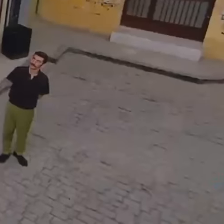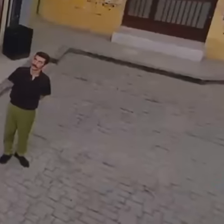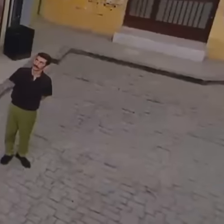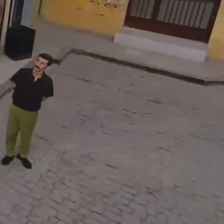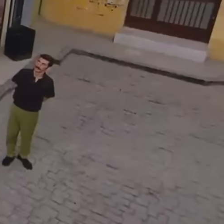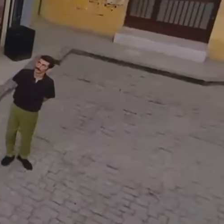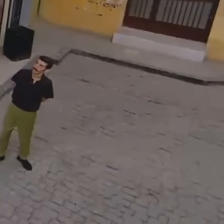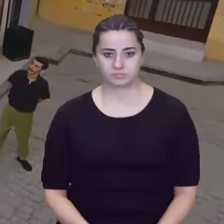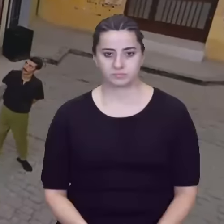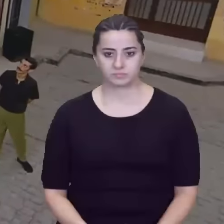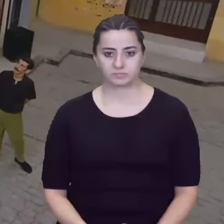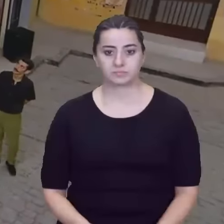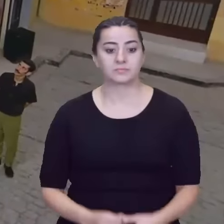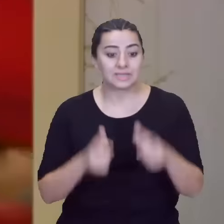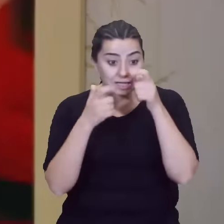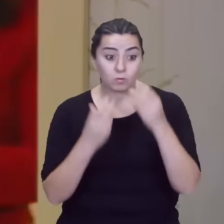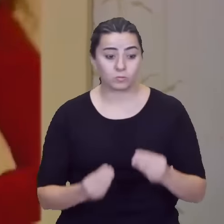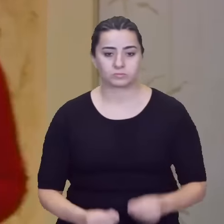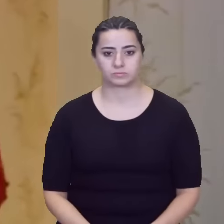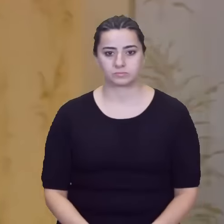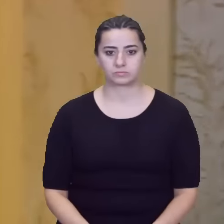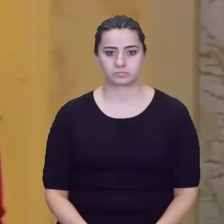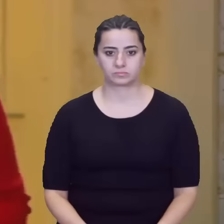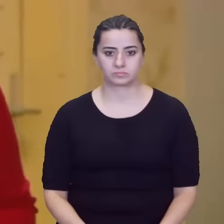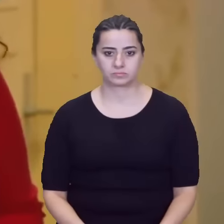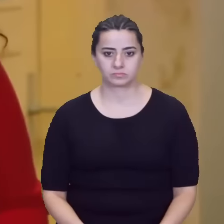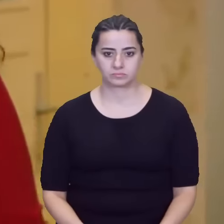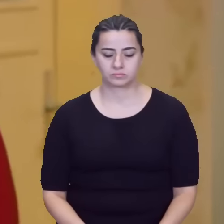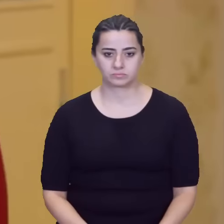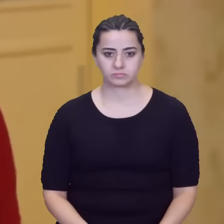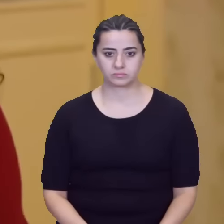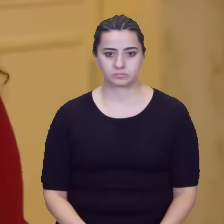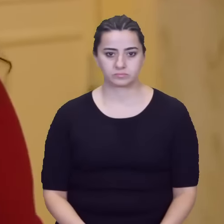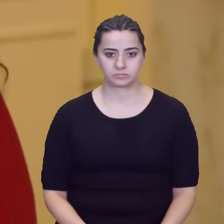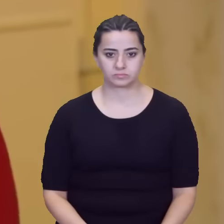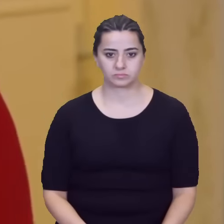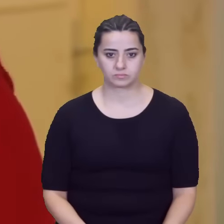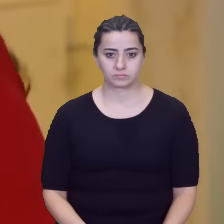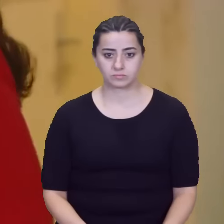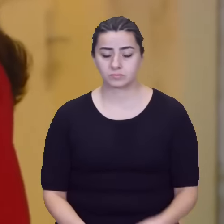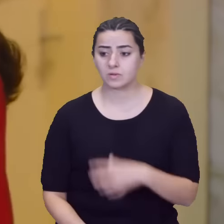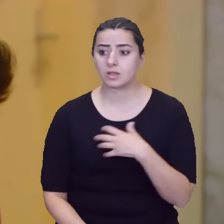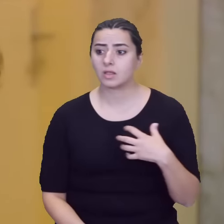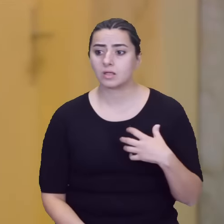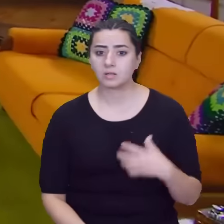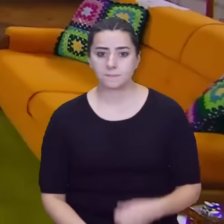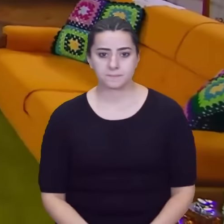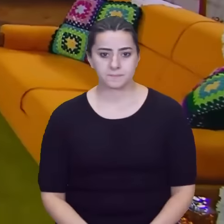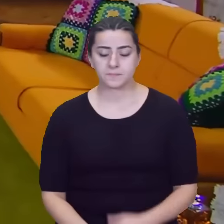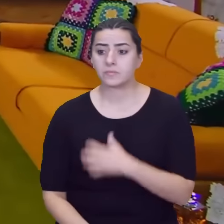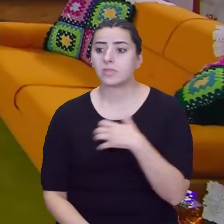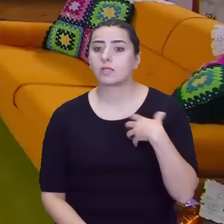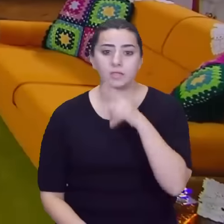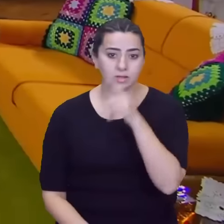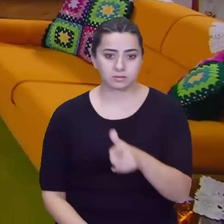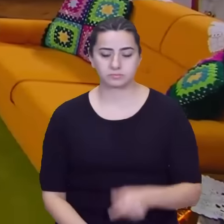pastaneye yöneldi. Dikkatli ol. Nazlı kitabıyla salona yürüyordu ki kafesi göremeyince endişelendi. Anne!